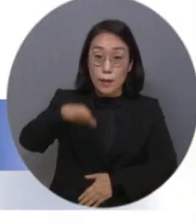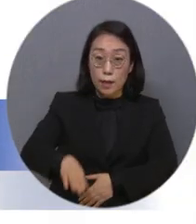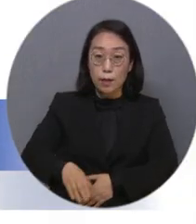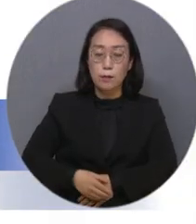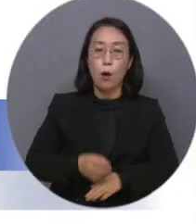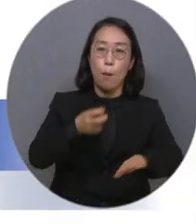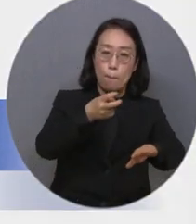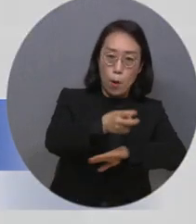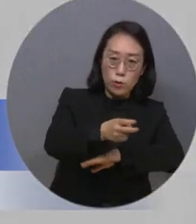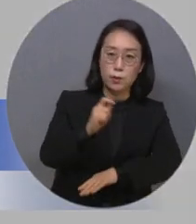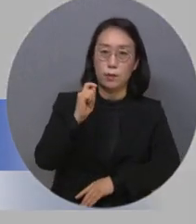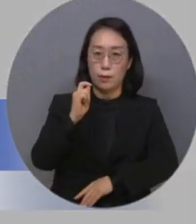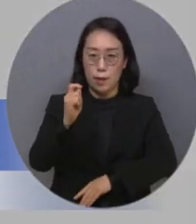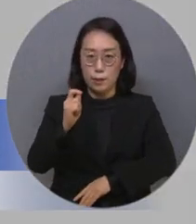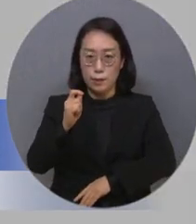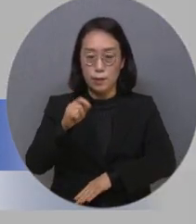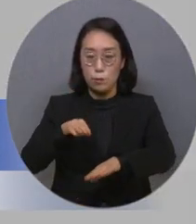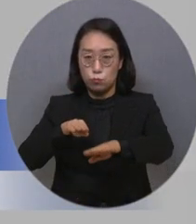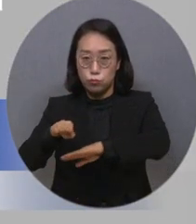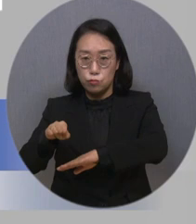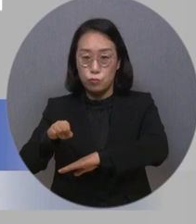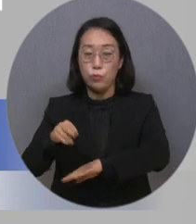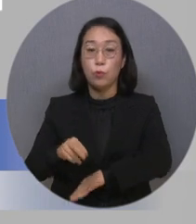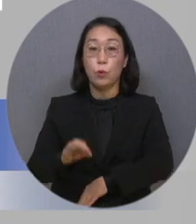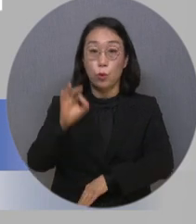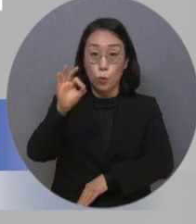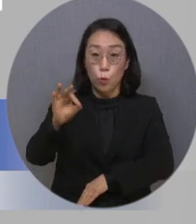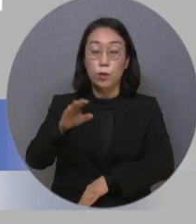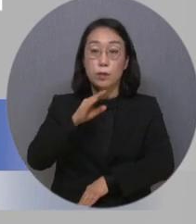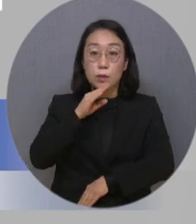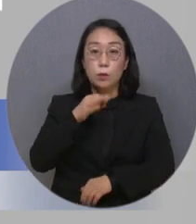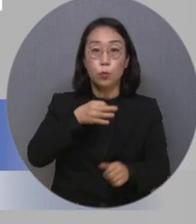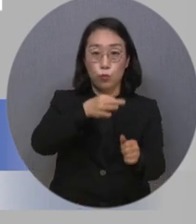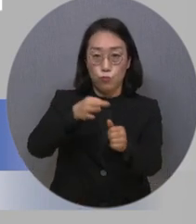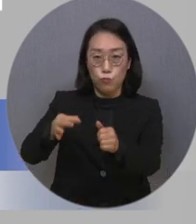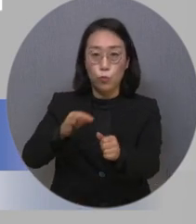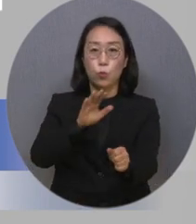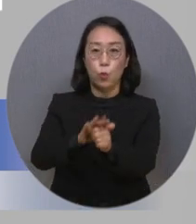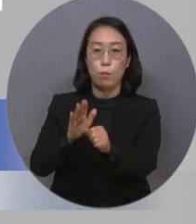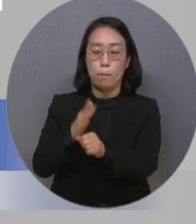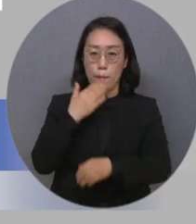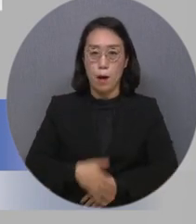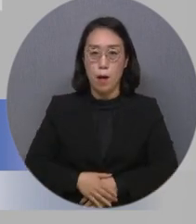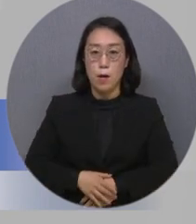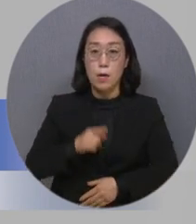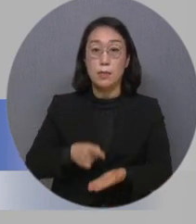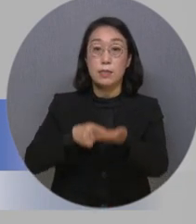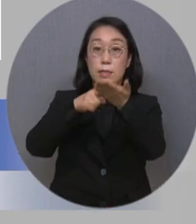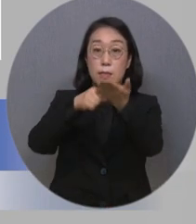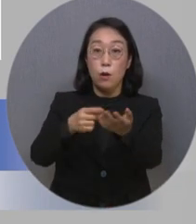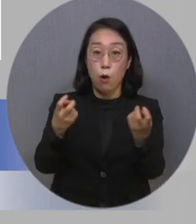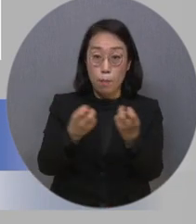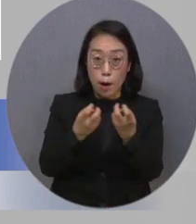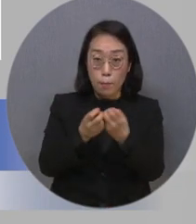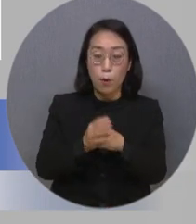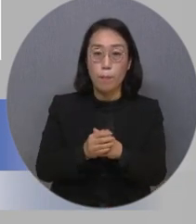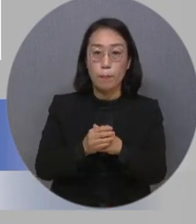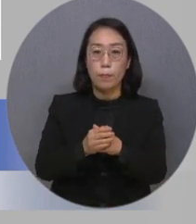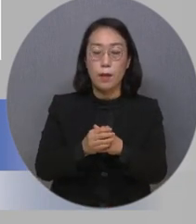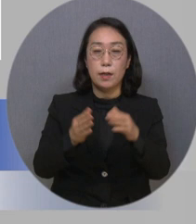내에서 버스와 택시 자가용 주유비 등 교통 실비를 지원받게 됩니다 비용 신청은 가까운